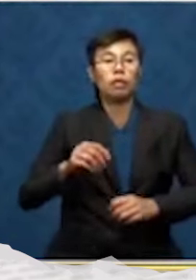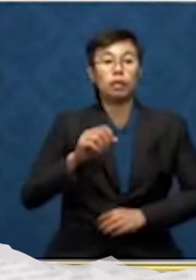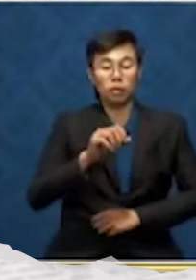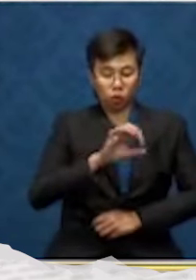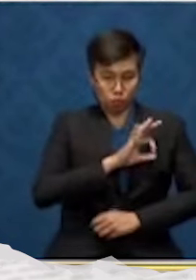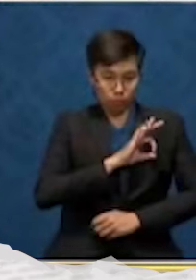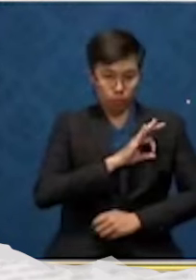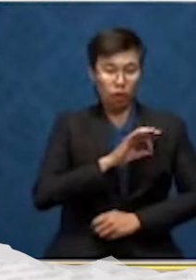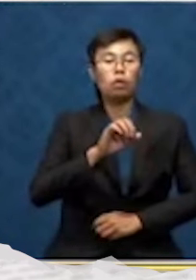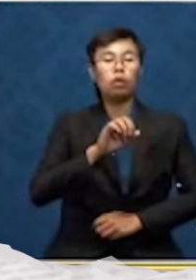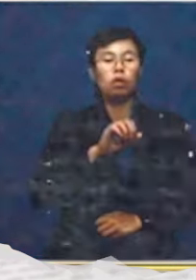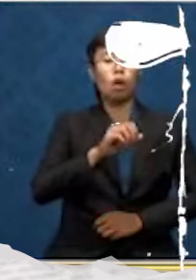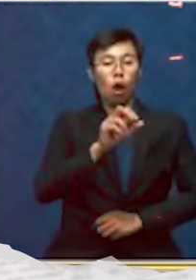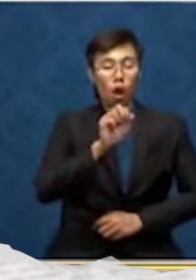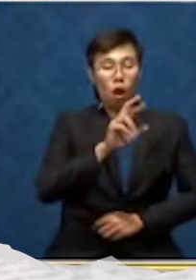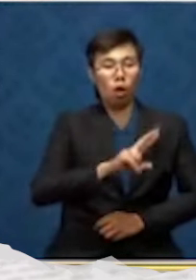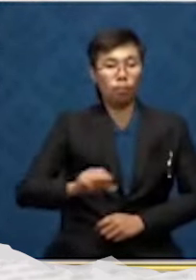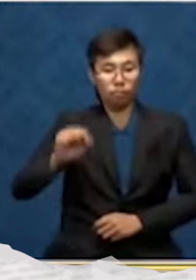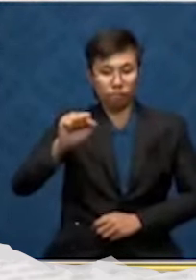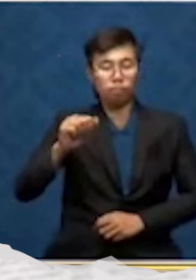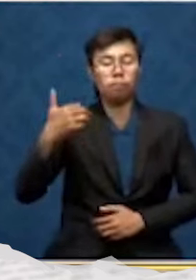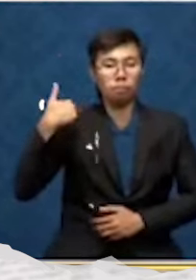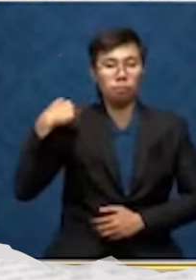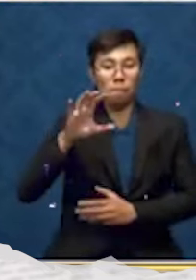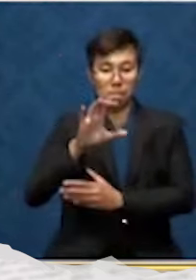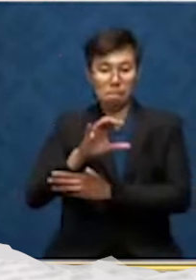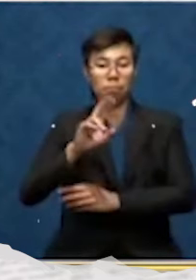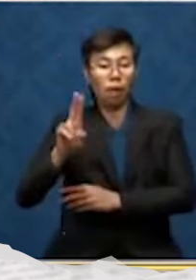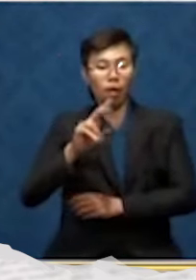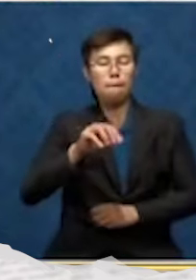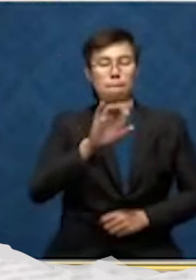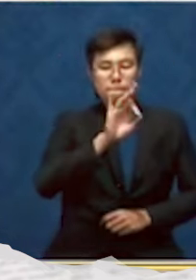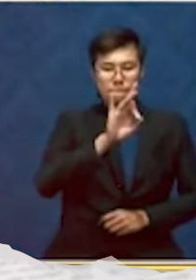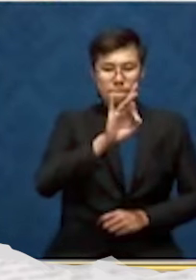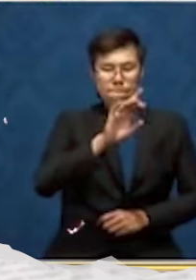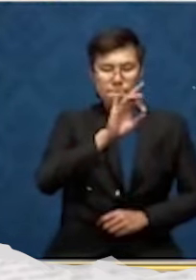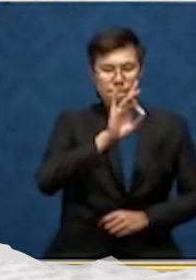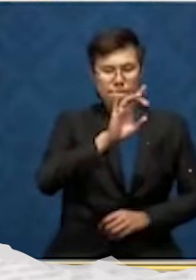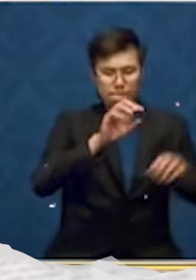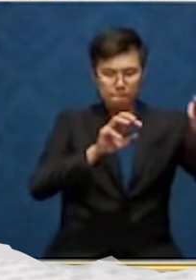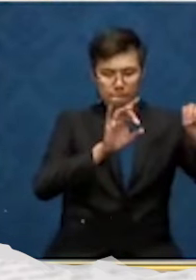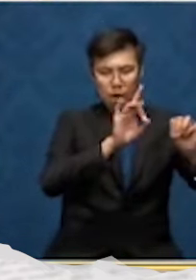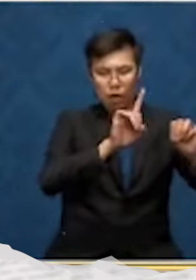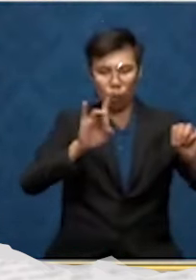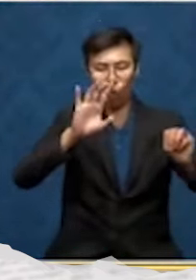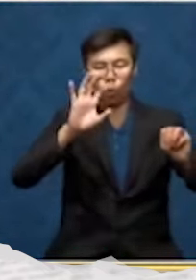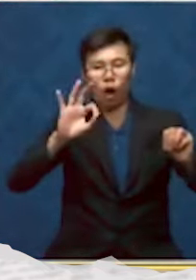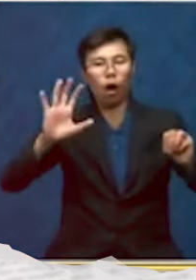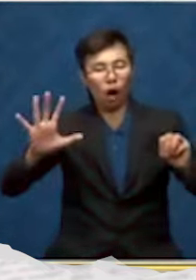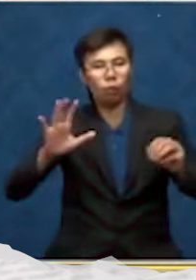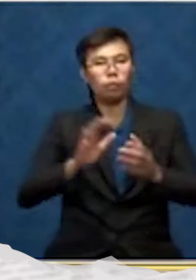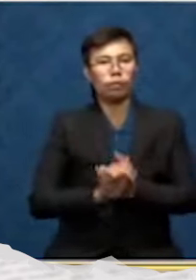ชิกรัฐสภาครับเพราะว่ากรณีของการบังคับใช้รัฐธรรมนูญมาตรา159บวกกับรัฐธรรมนูญมาตรา